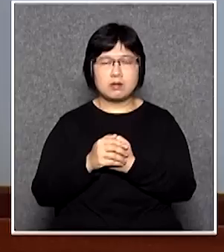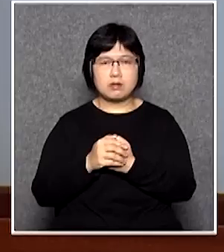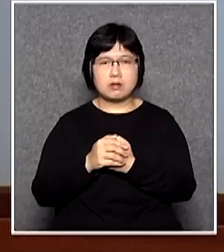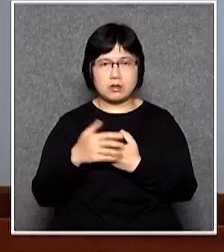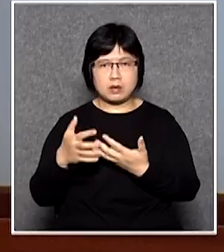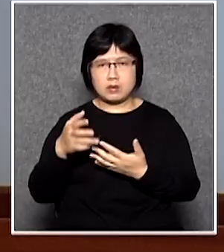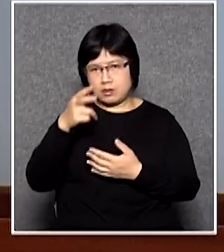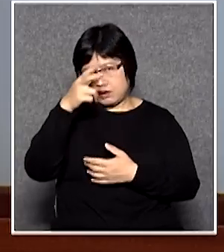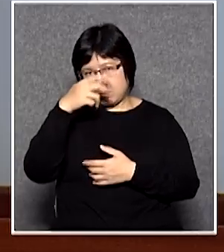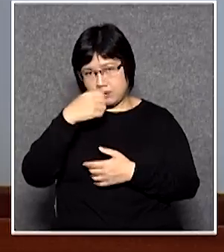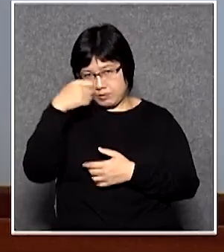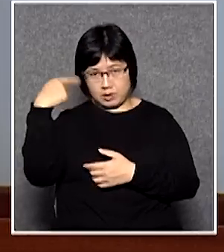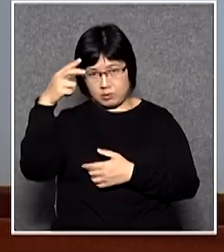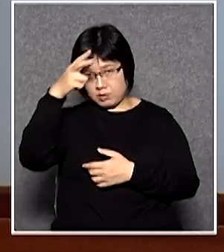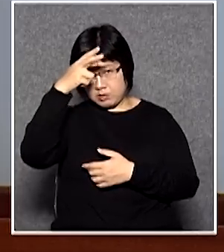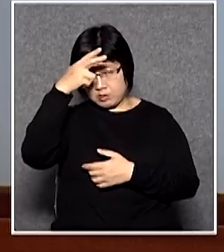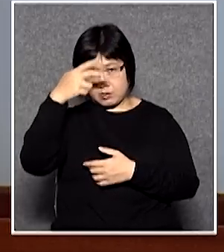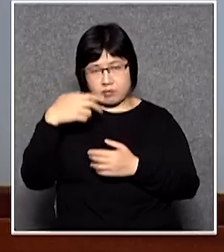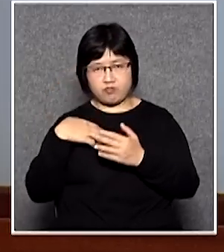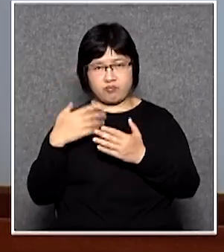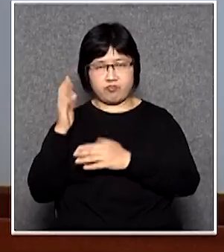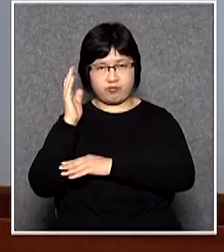的白宫发言人他的年薪呢是